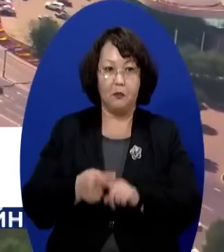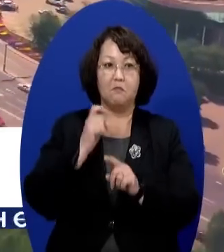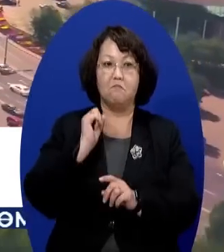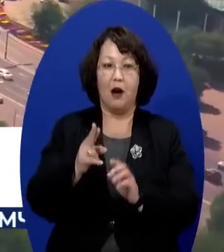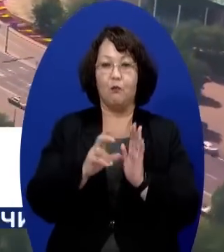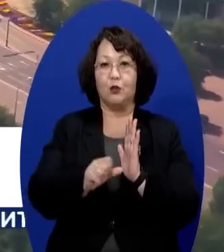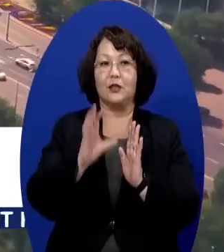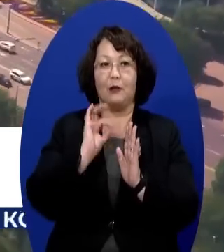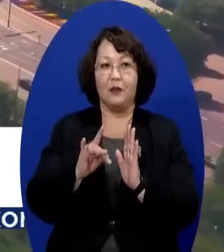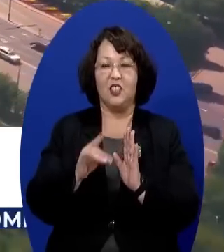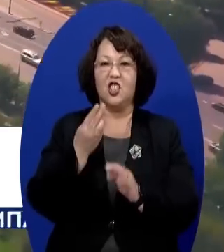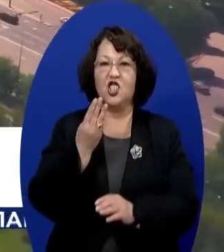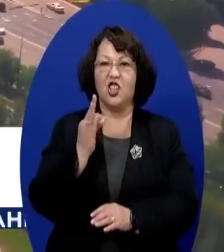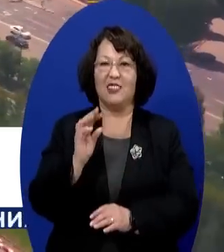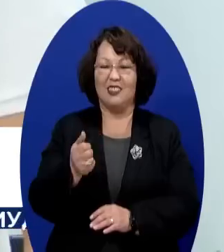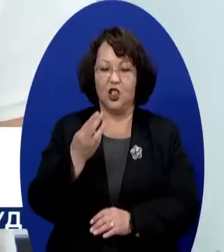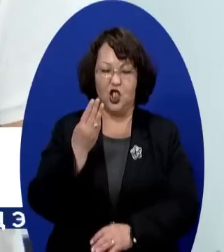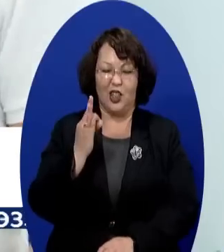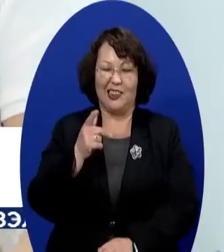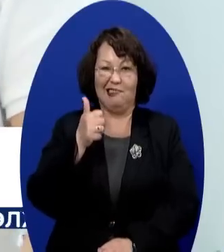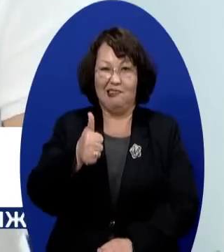10-т багтжээ.